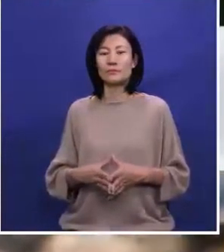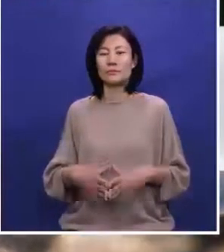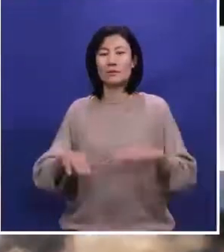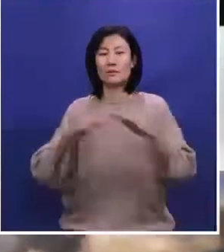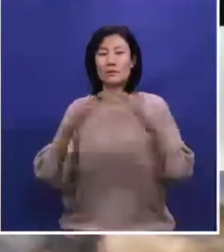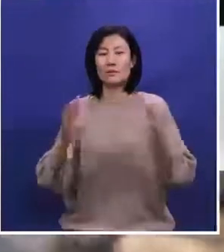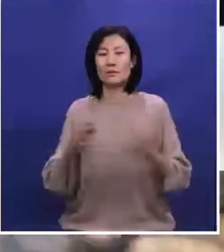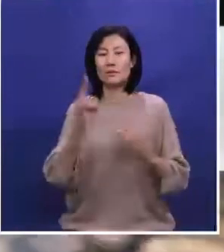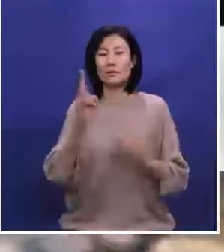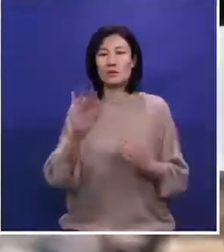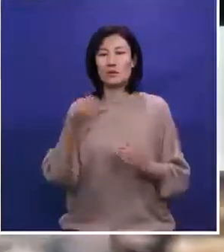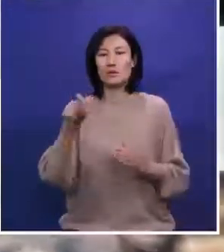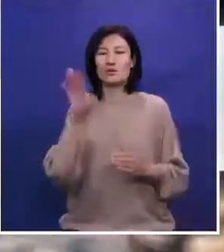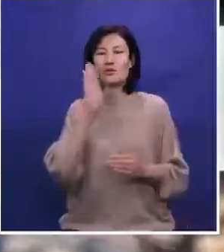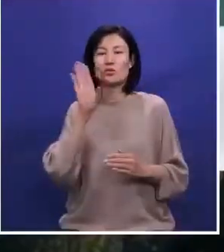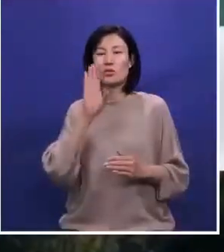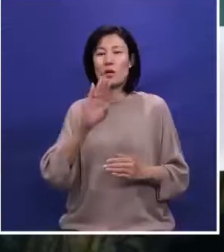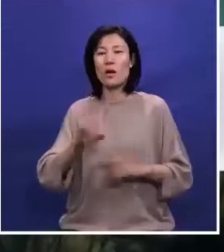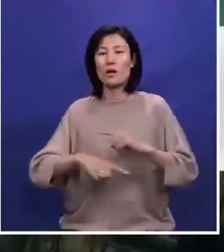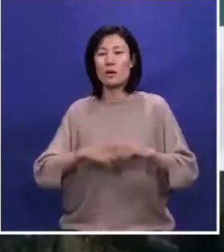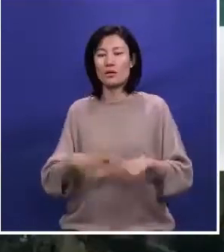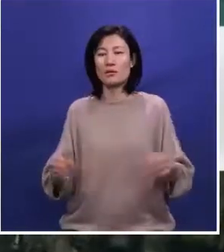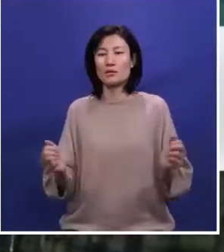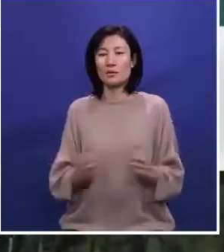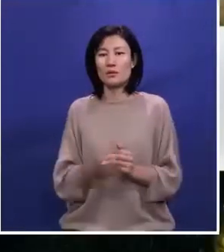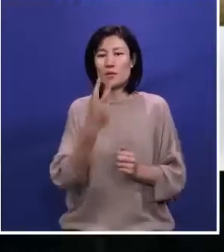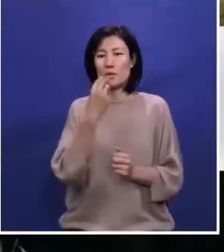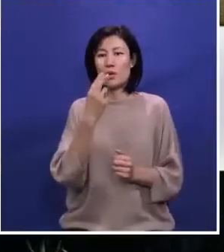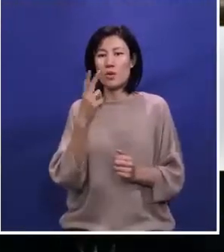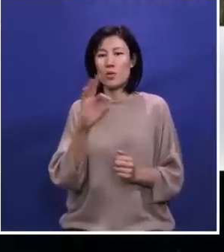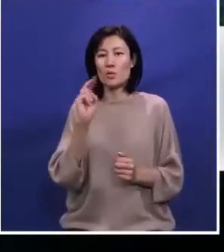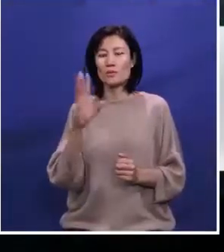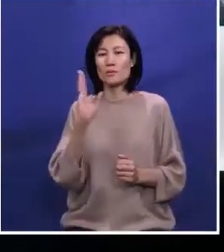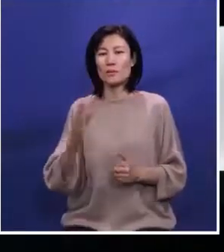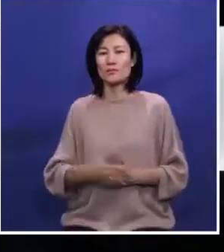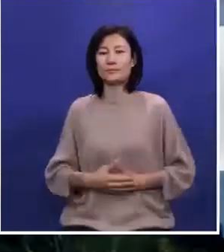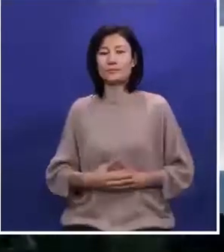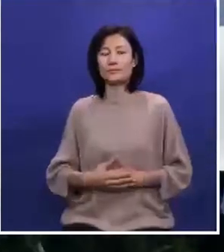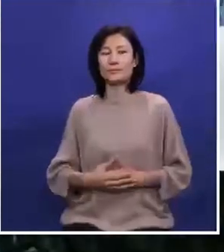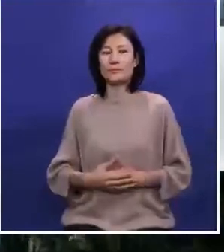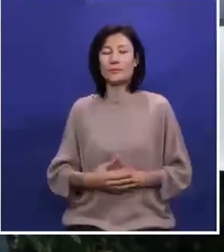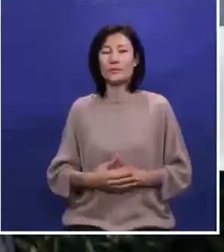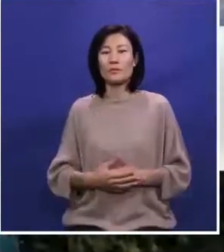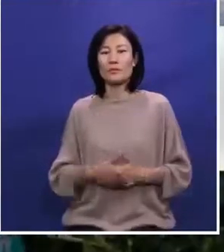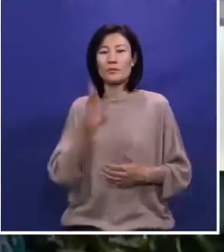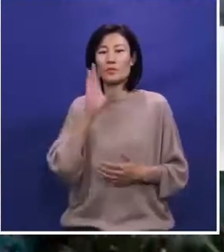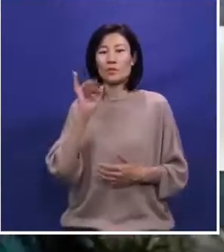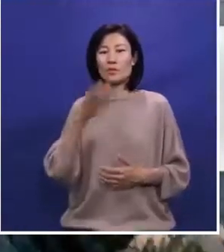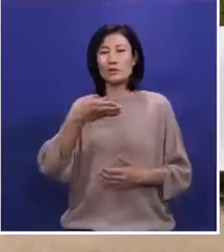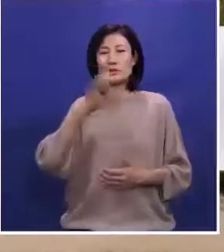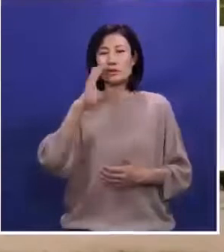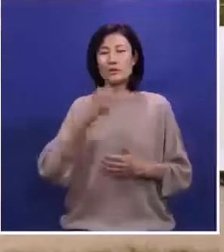Кесене маңындағы бұлақтан су ағып тұр. Жанында шағын көлшік бар. Ниеттеніп келушілер бұлақтың суын